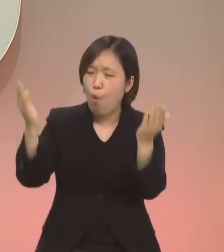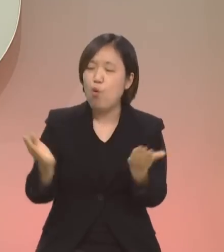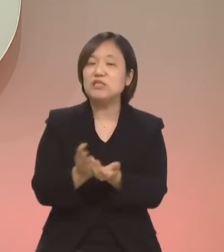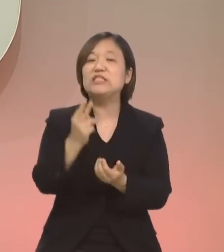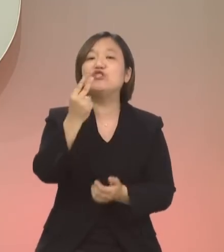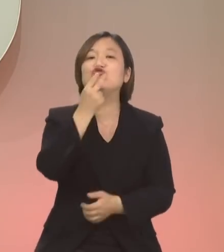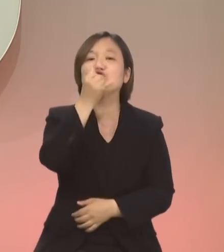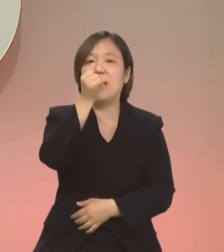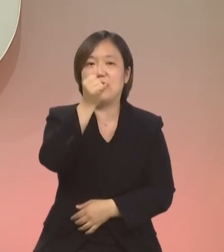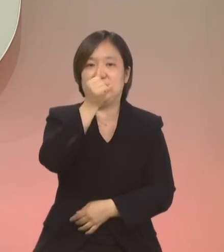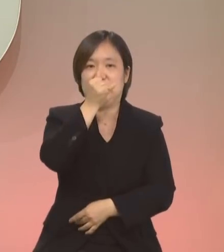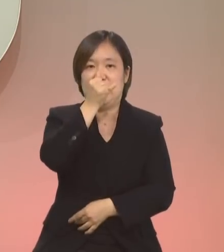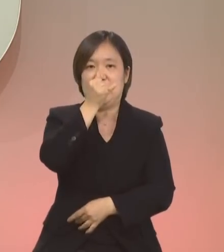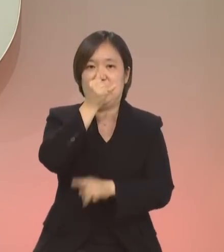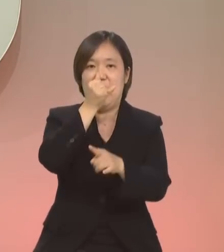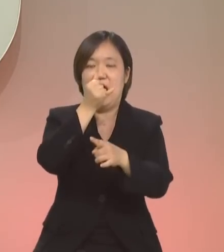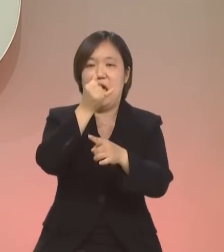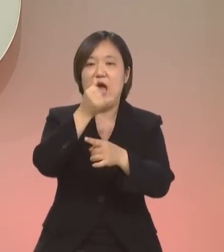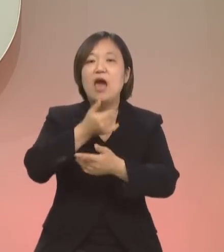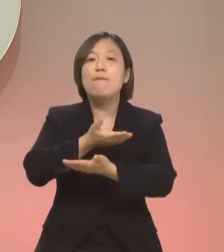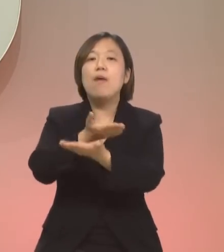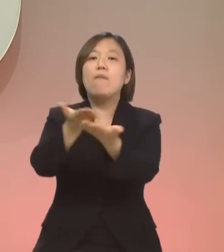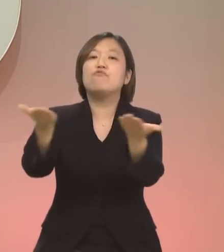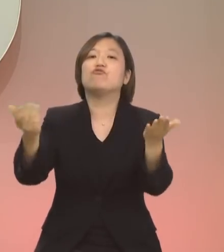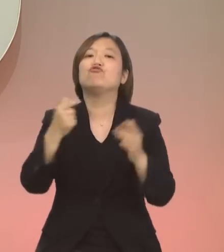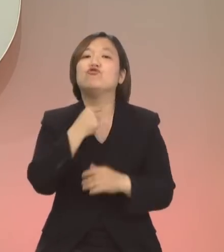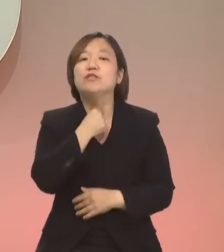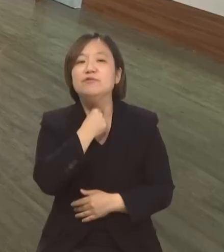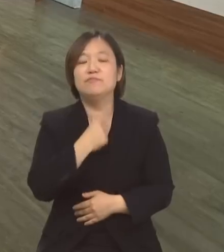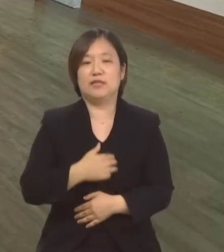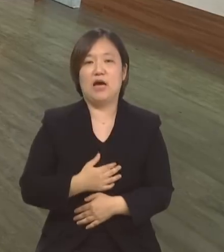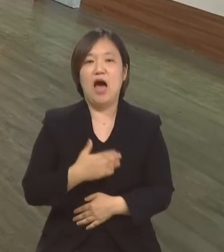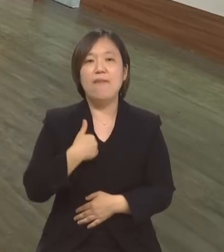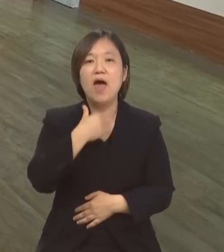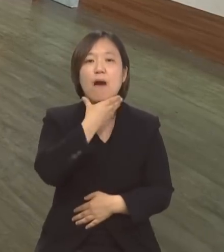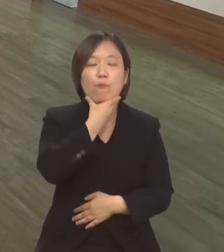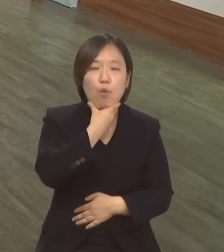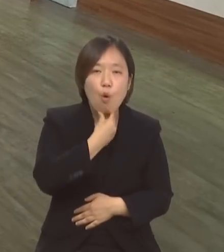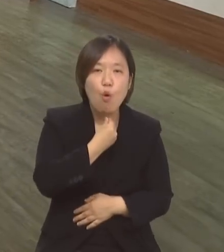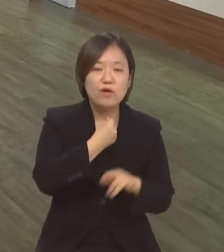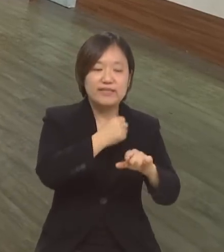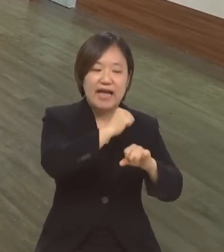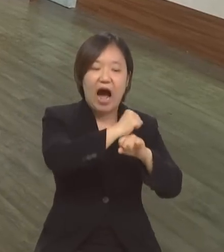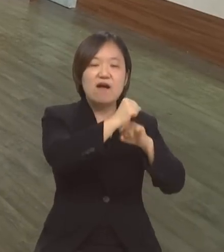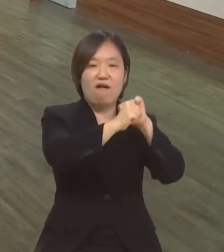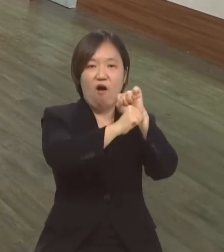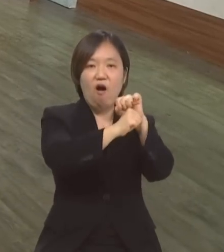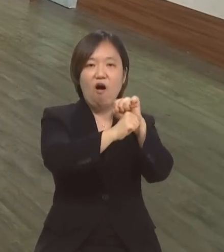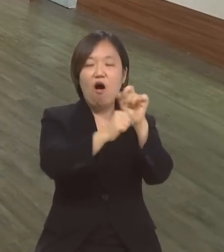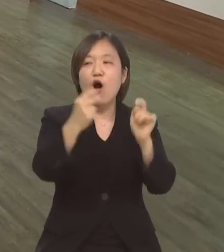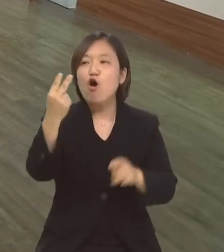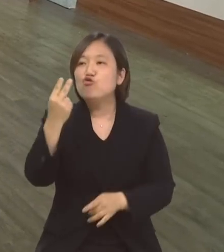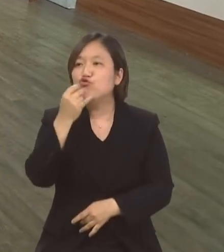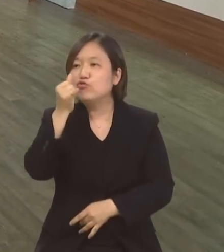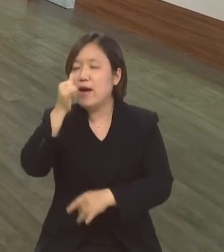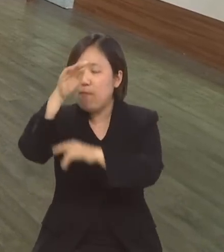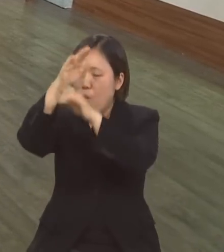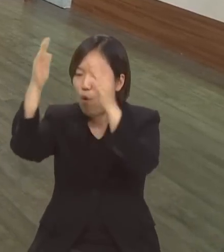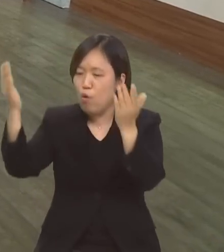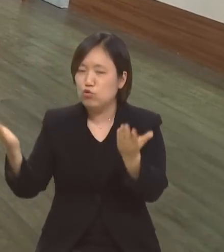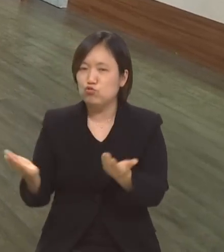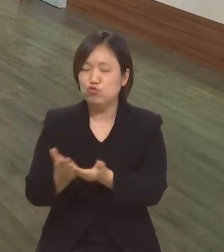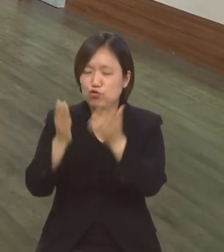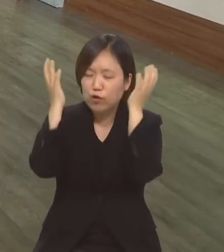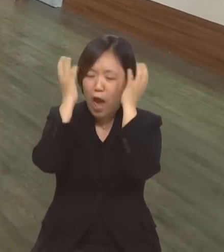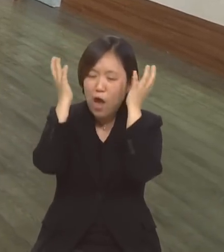다 회향하겠습니다이 공덕으로 모든 중생이 괴로움에서 벗어나고